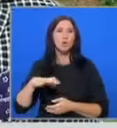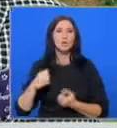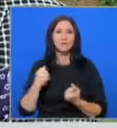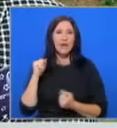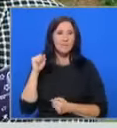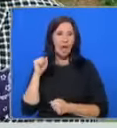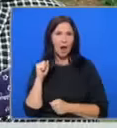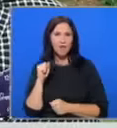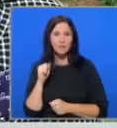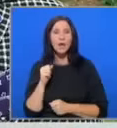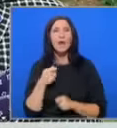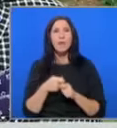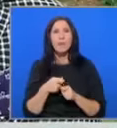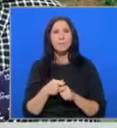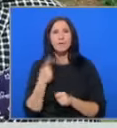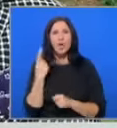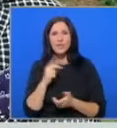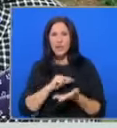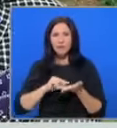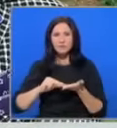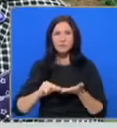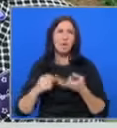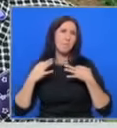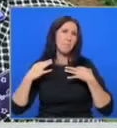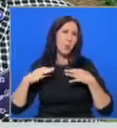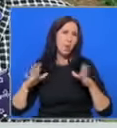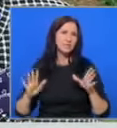каса, е направил един административен произвол,